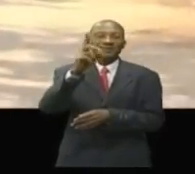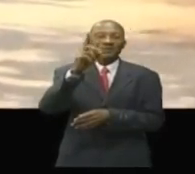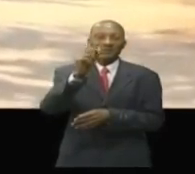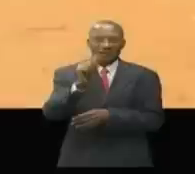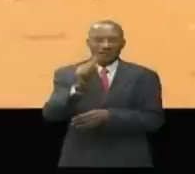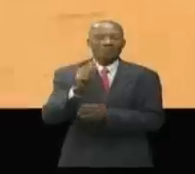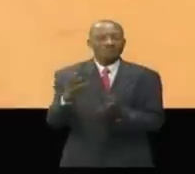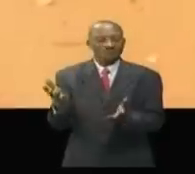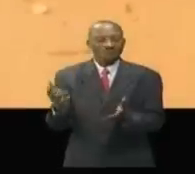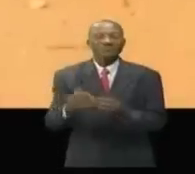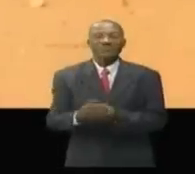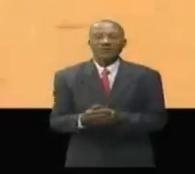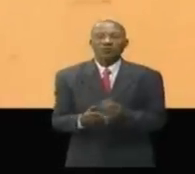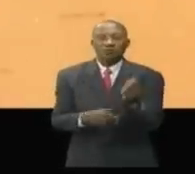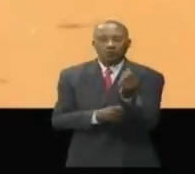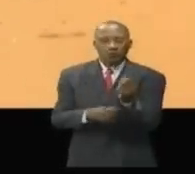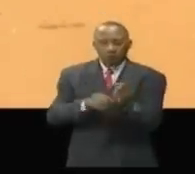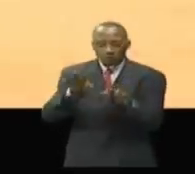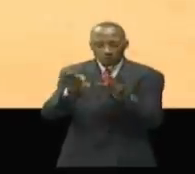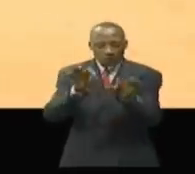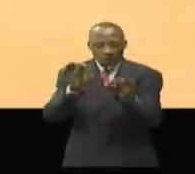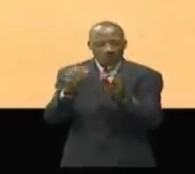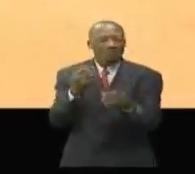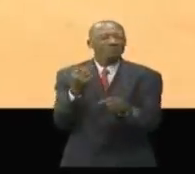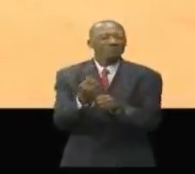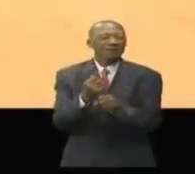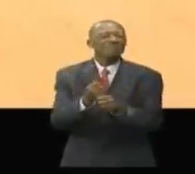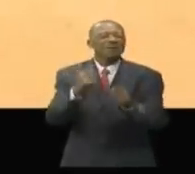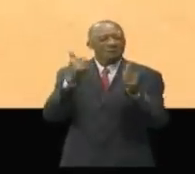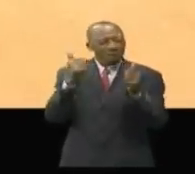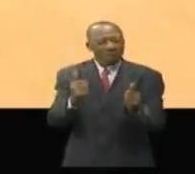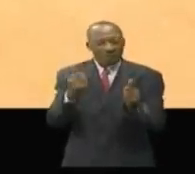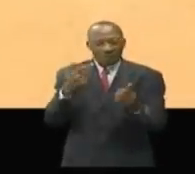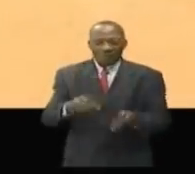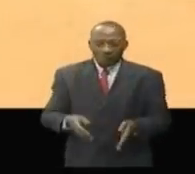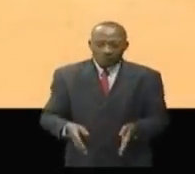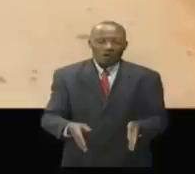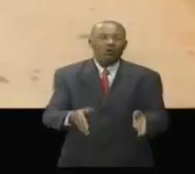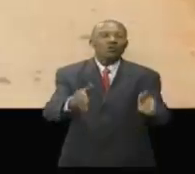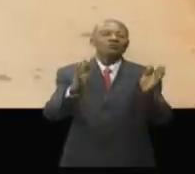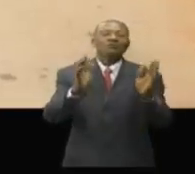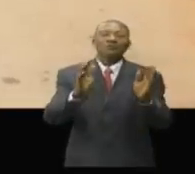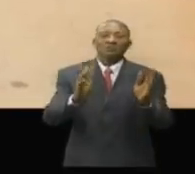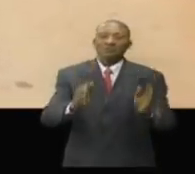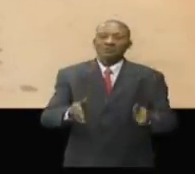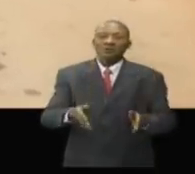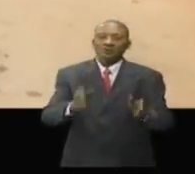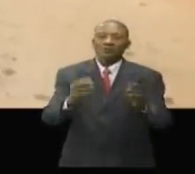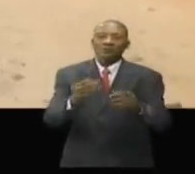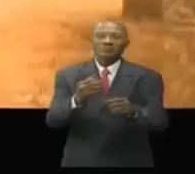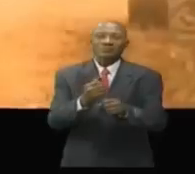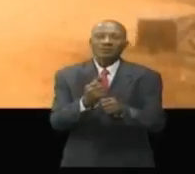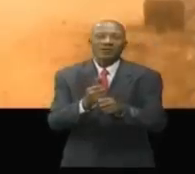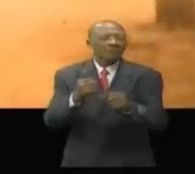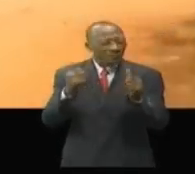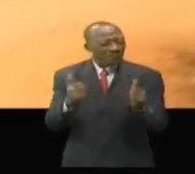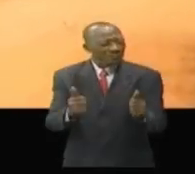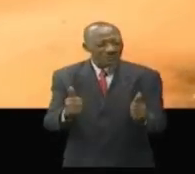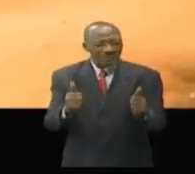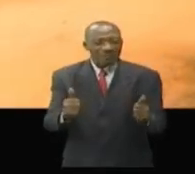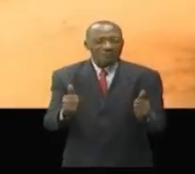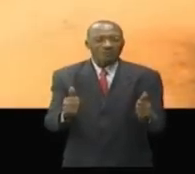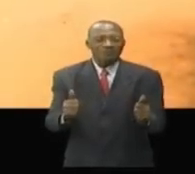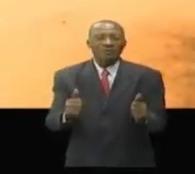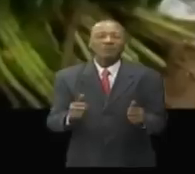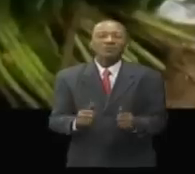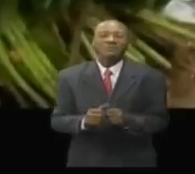l'OVDA exécutent correctement les travaux d'entretien manuel par les désherbages, les décapages, le traitement des nids de poules, le curage